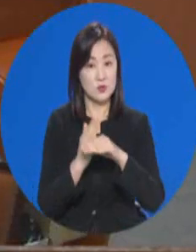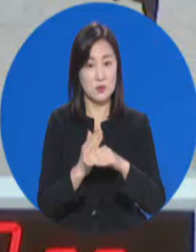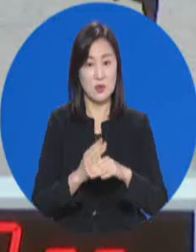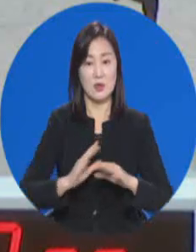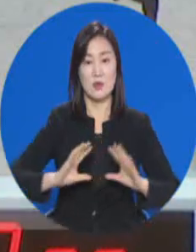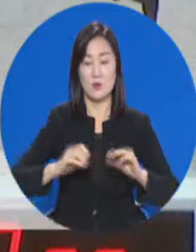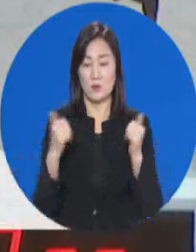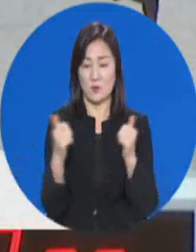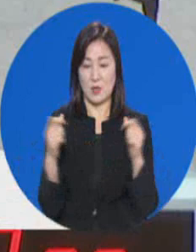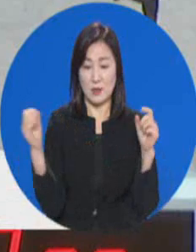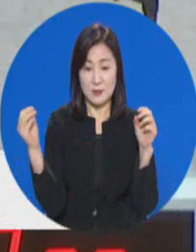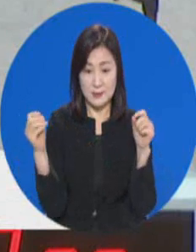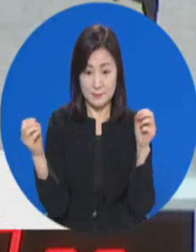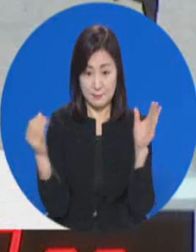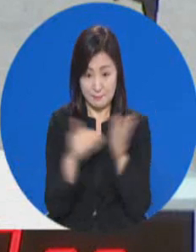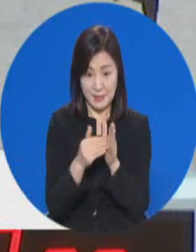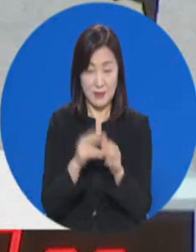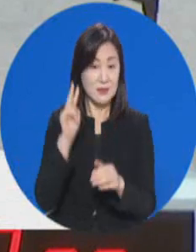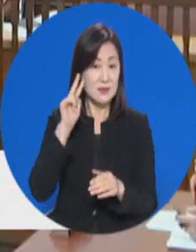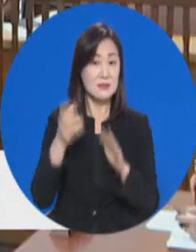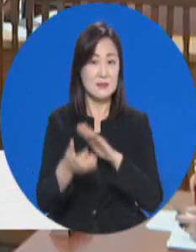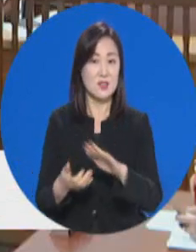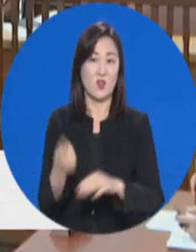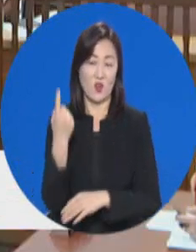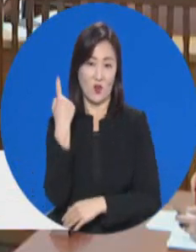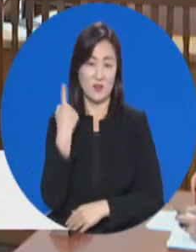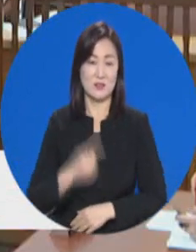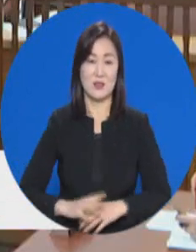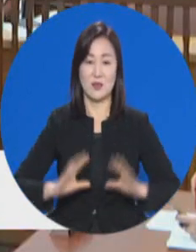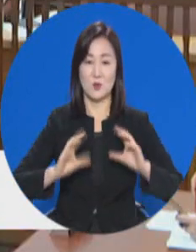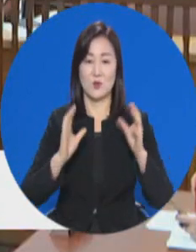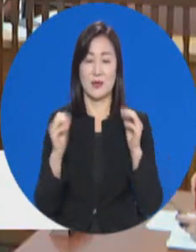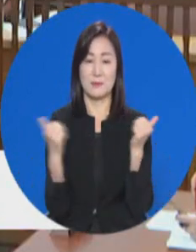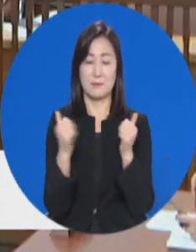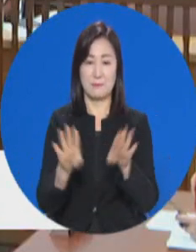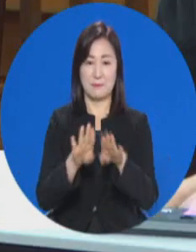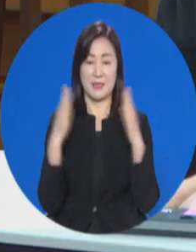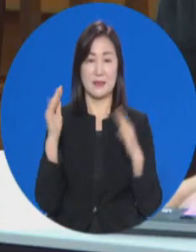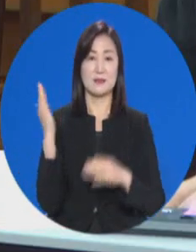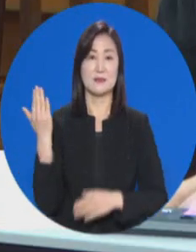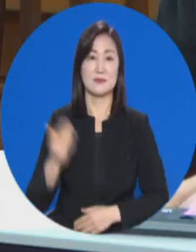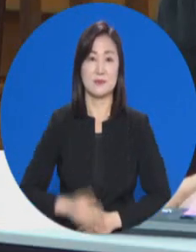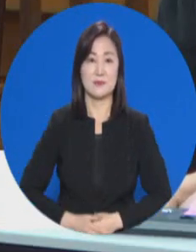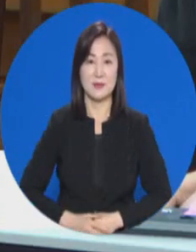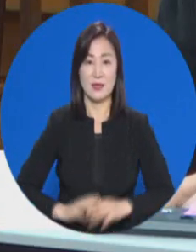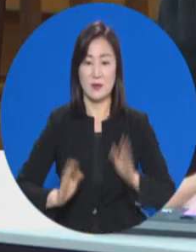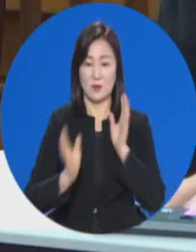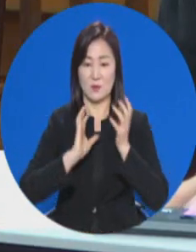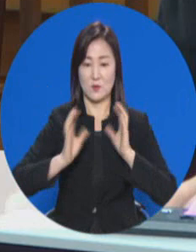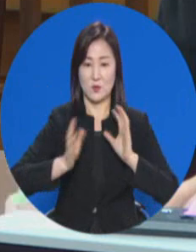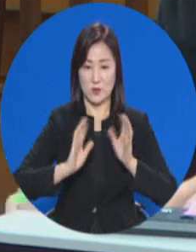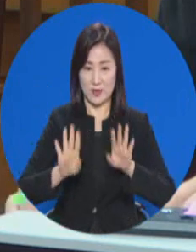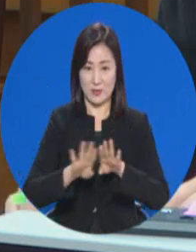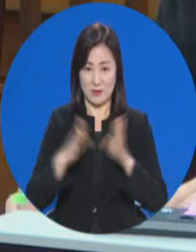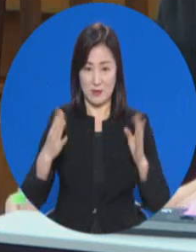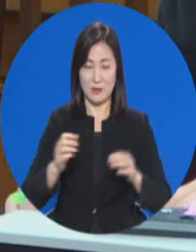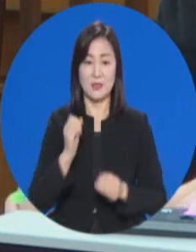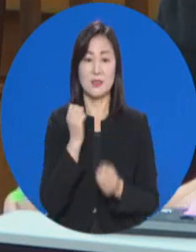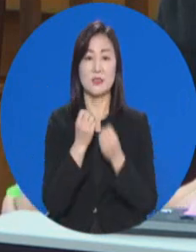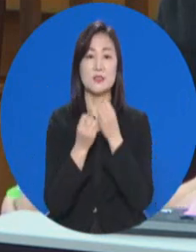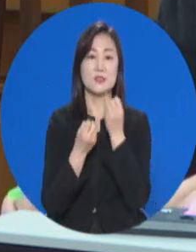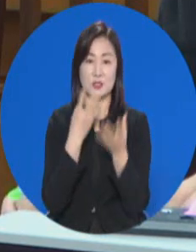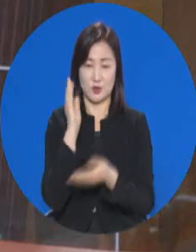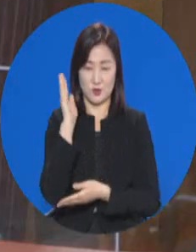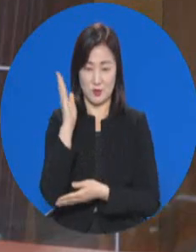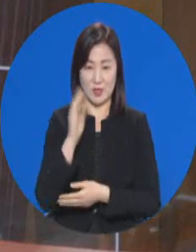정기국회 마감을 이틀 앞둔 어제 법 제정을 위한 공청회가 열렸습니다. 공청회는 진술자로 참여한 주철희